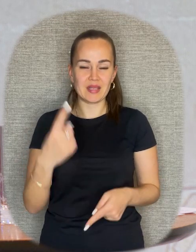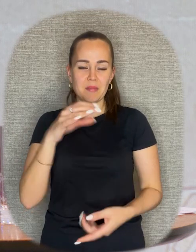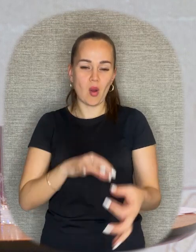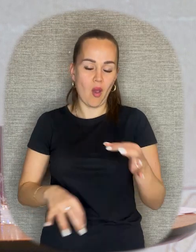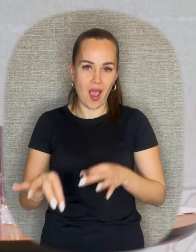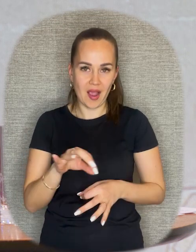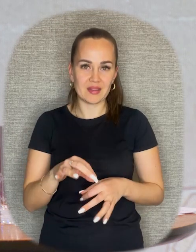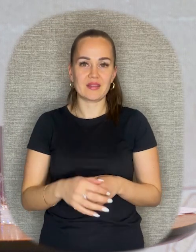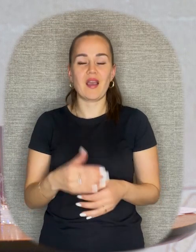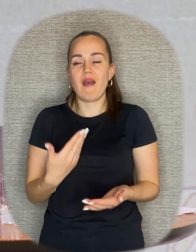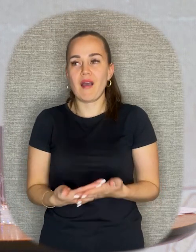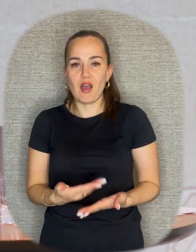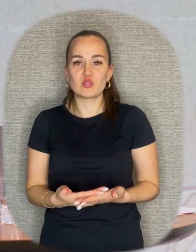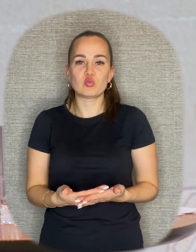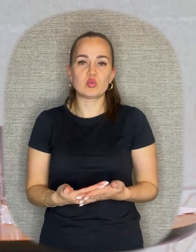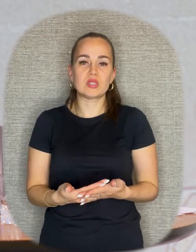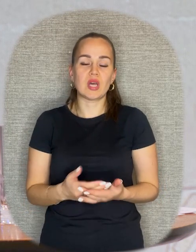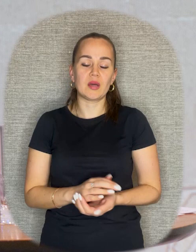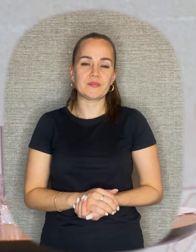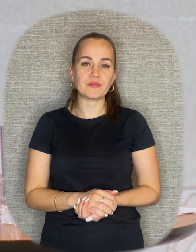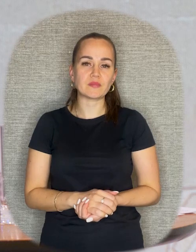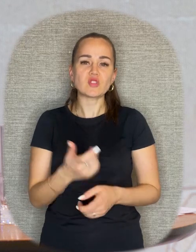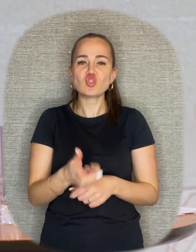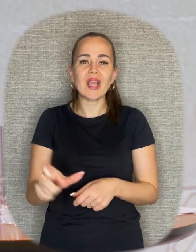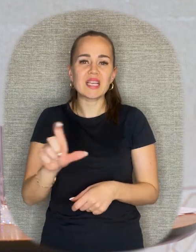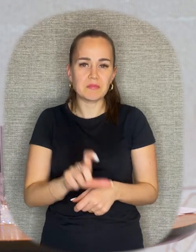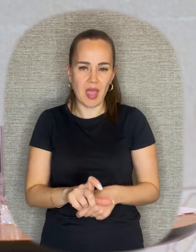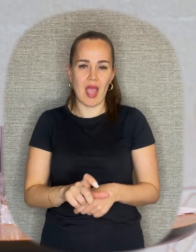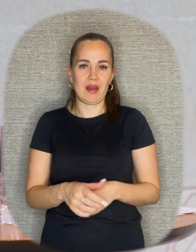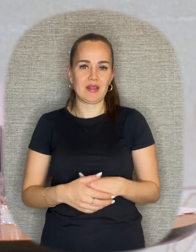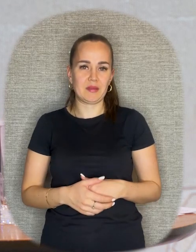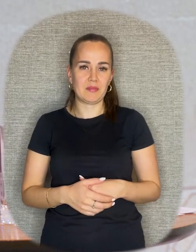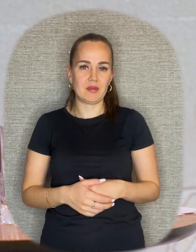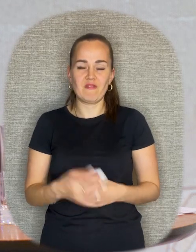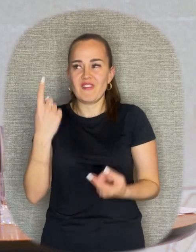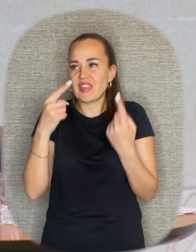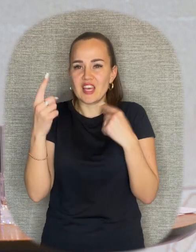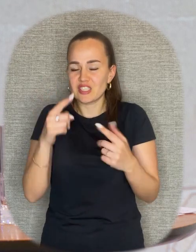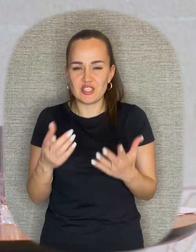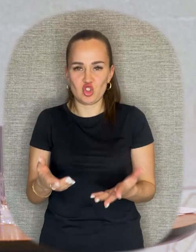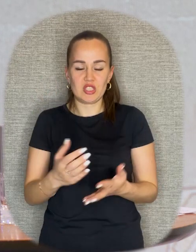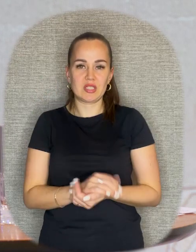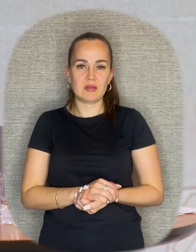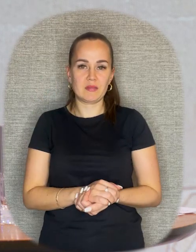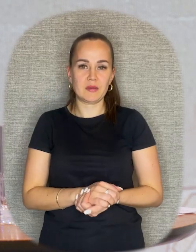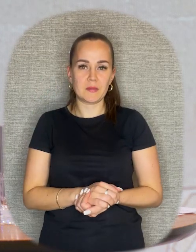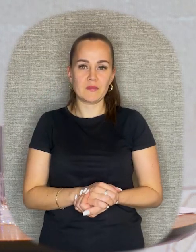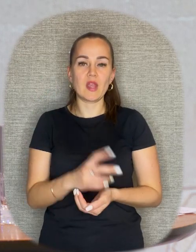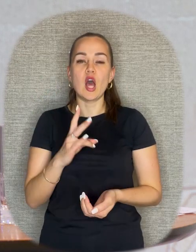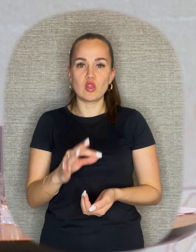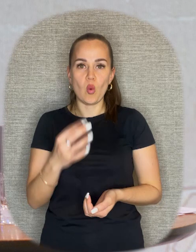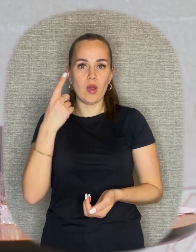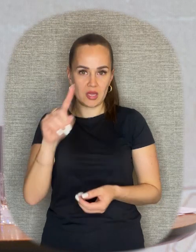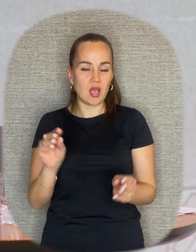проспекте 68 В общем на самом деле вот эти все проекты с одной стороны